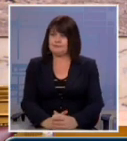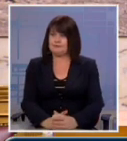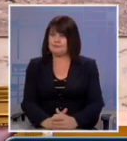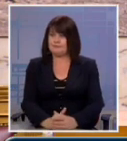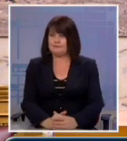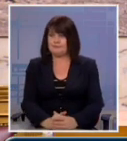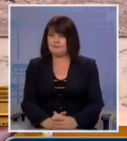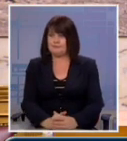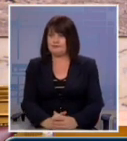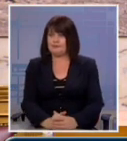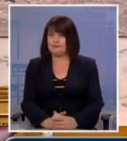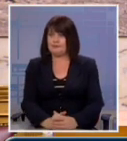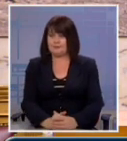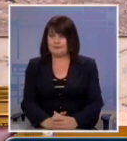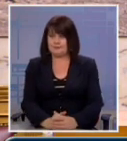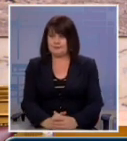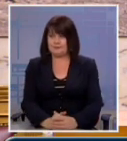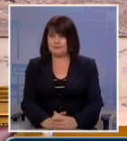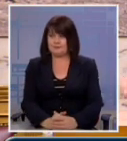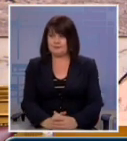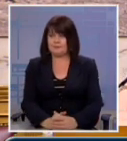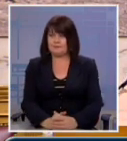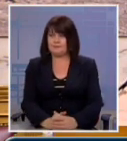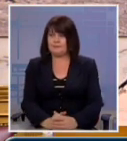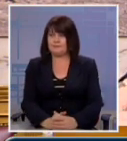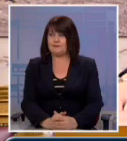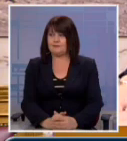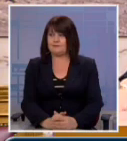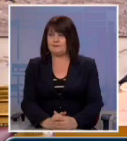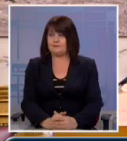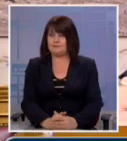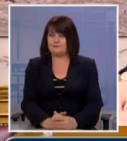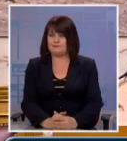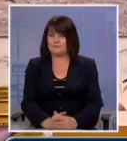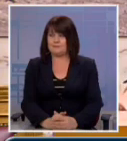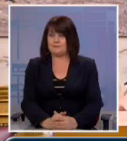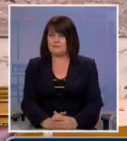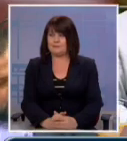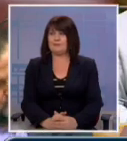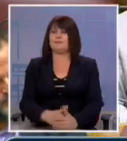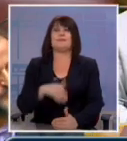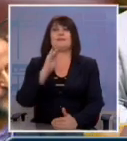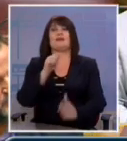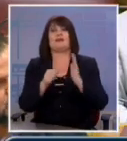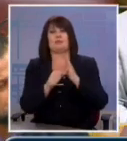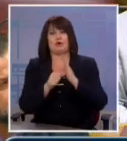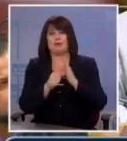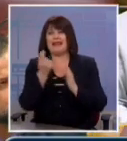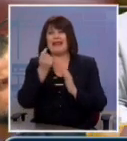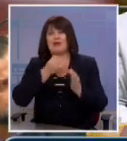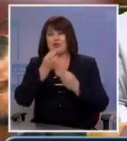λόγο. Κατά τον κανονισμό. Ελάτε. Κυρία Πρόεδρε, έκανα μία μικρή αναφορά